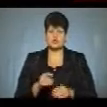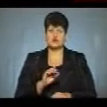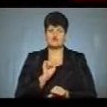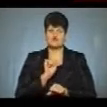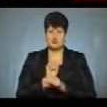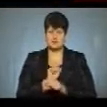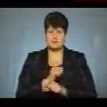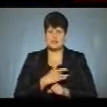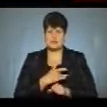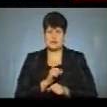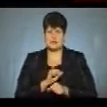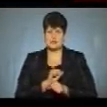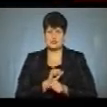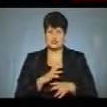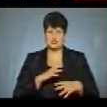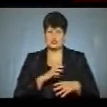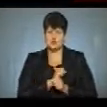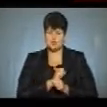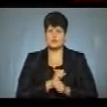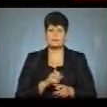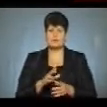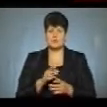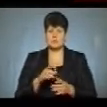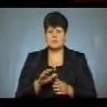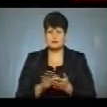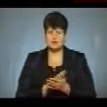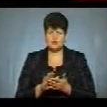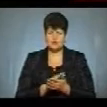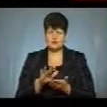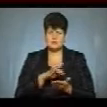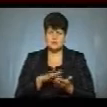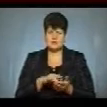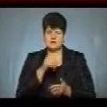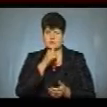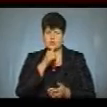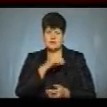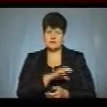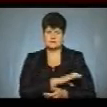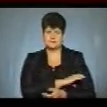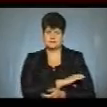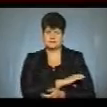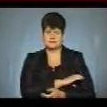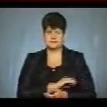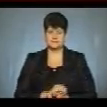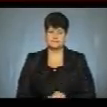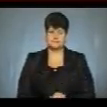години працівники Центру громадського здоров'я безкоштовно вимірювали артеріальний тиск.